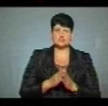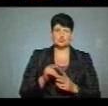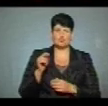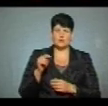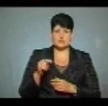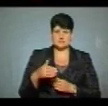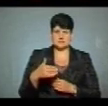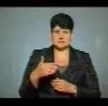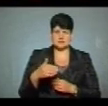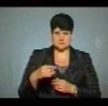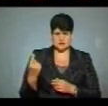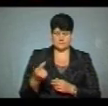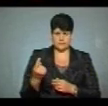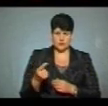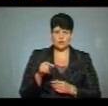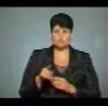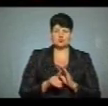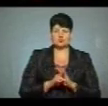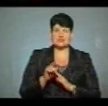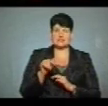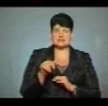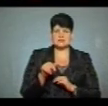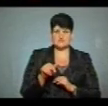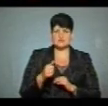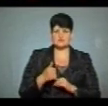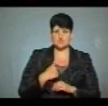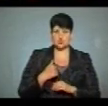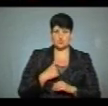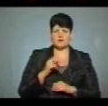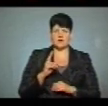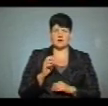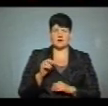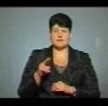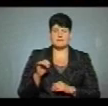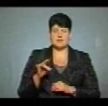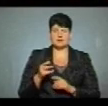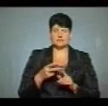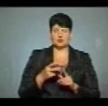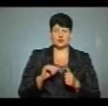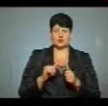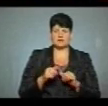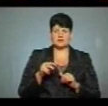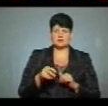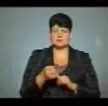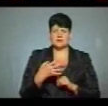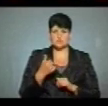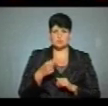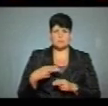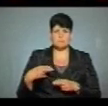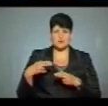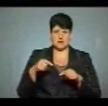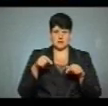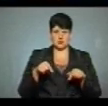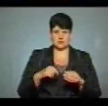саме звідси ми і розпочинали свій шлях. Військові капелани. В другій ротації в 2015 році ми приїхали саме